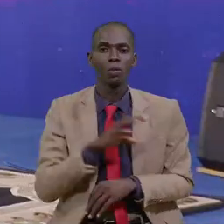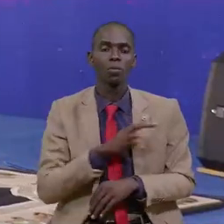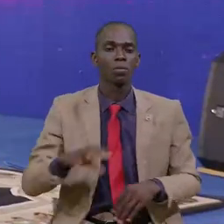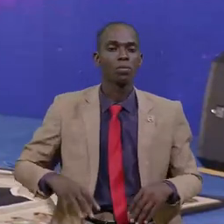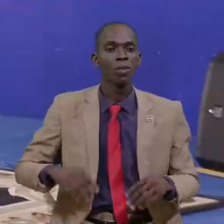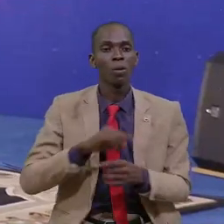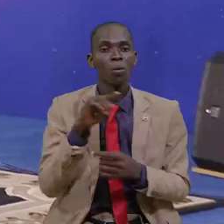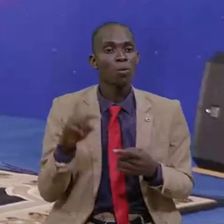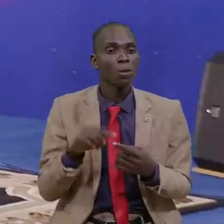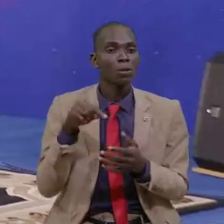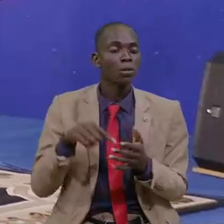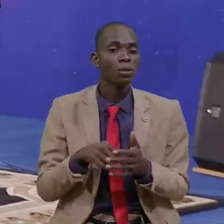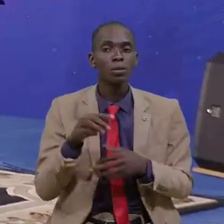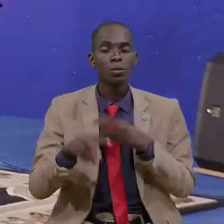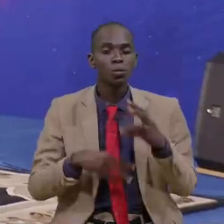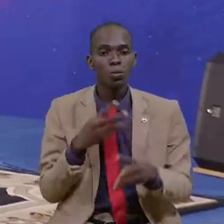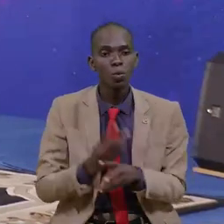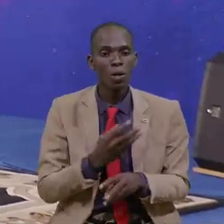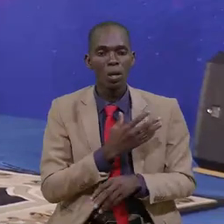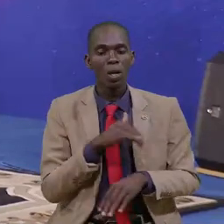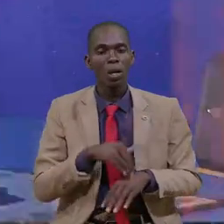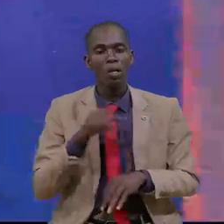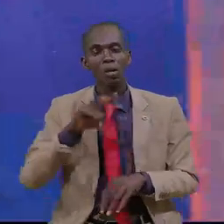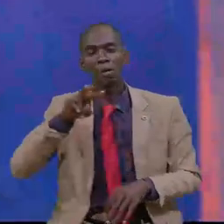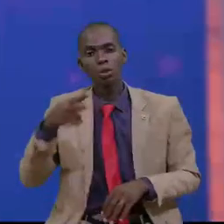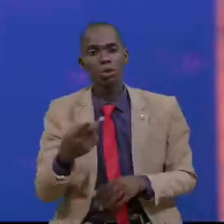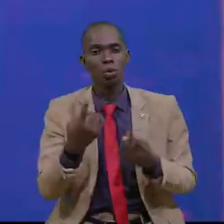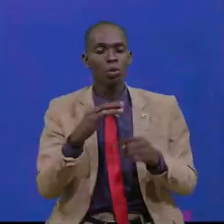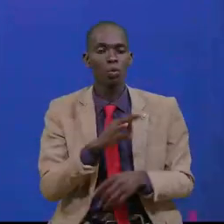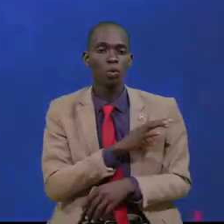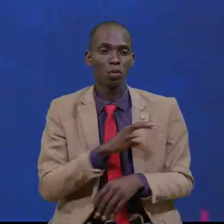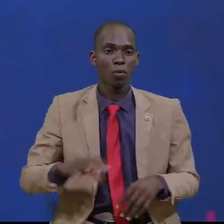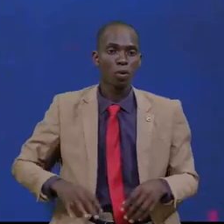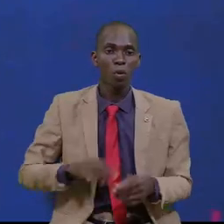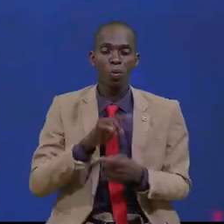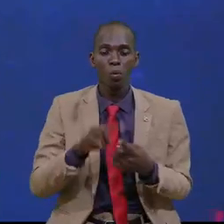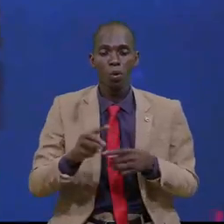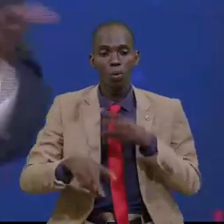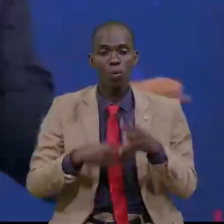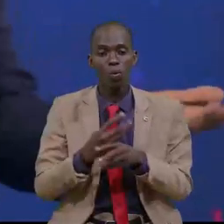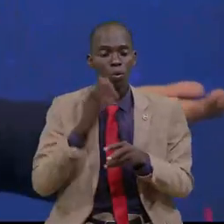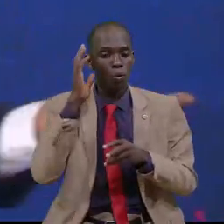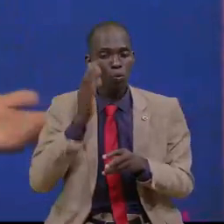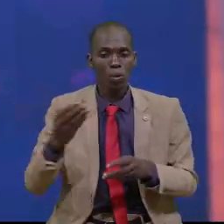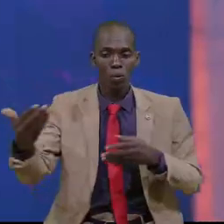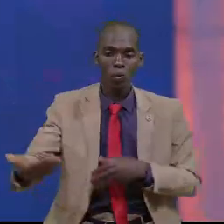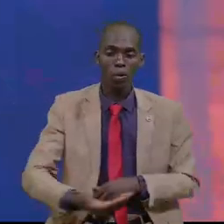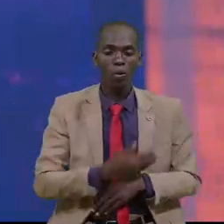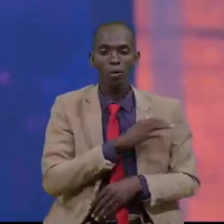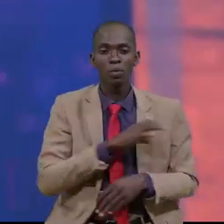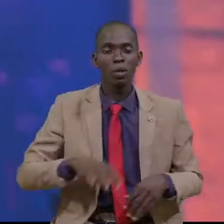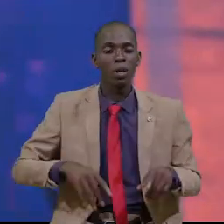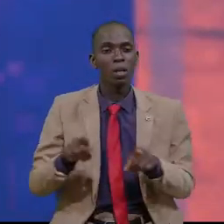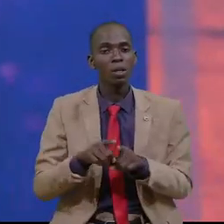Et quand ce monde et le second avènement de Christ, lorsqu'ils le recevront, comme le Seigneur